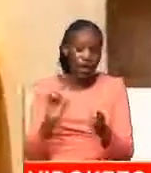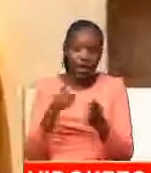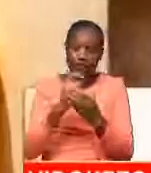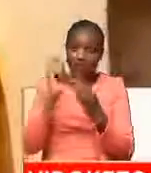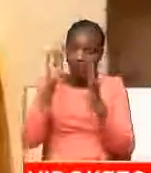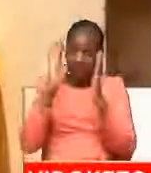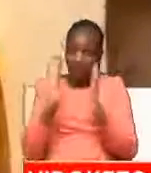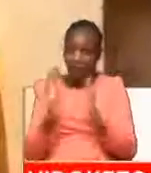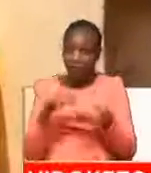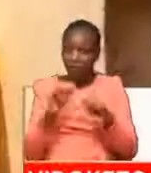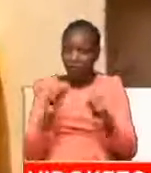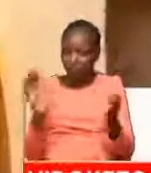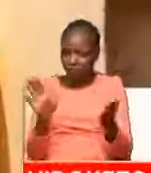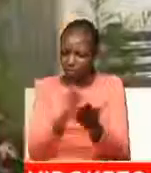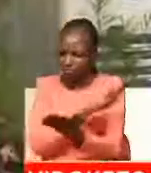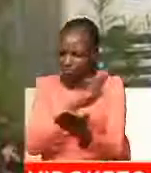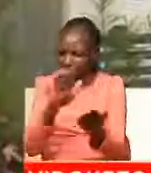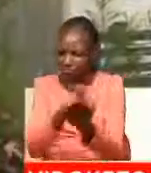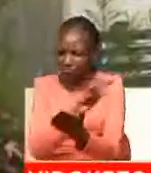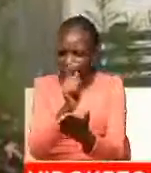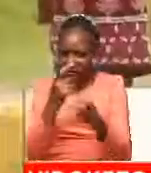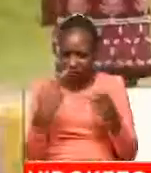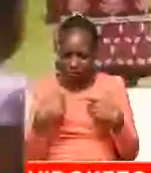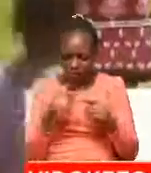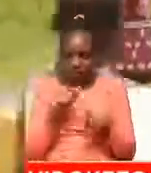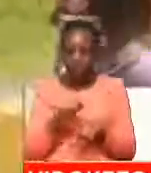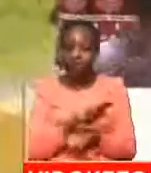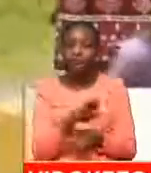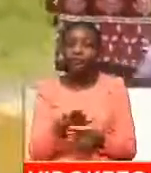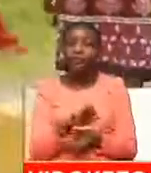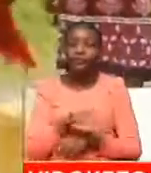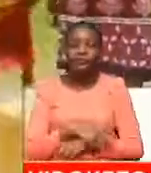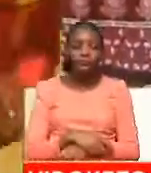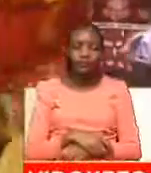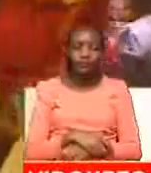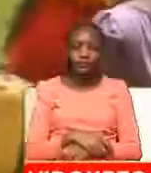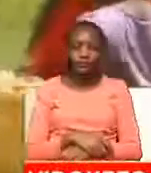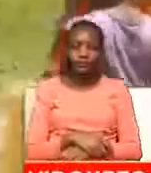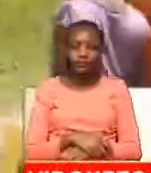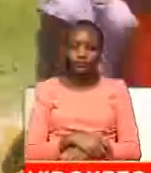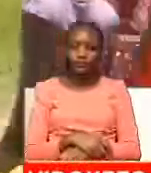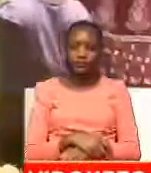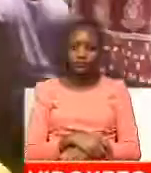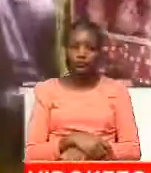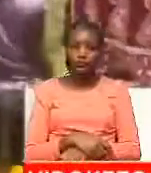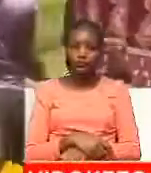wanaweza kukuza hawa watu kutoka hapo. Check Joseph Abuje, TV 47, County ya Busia.